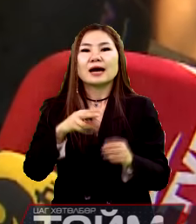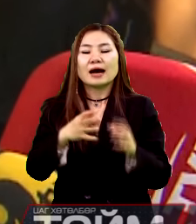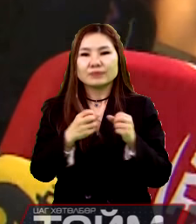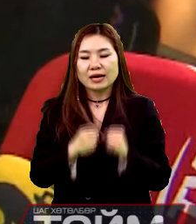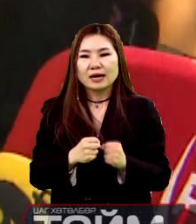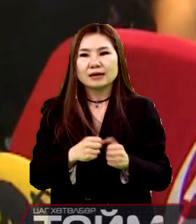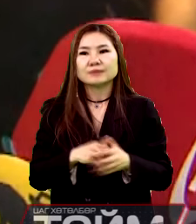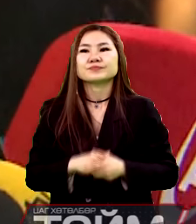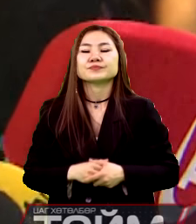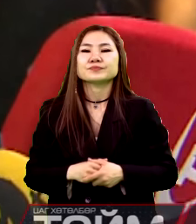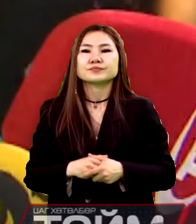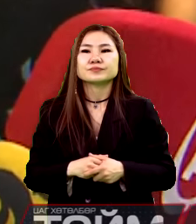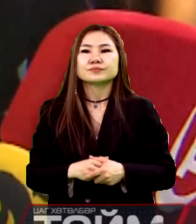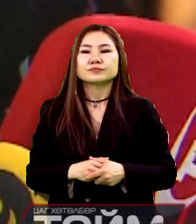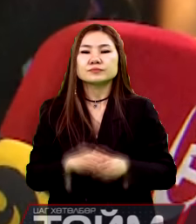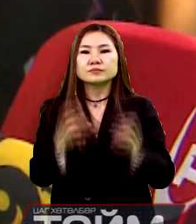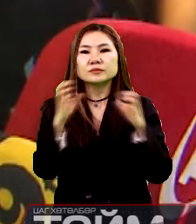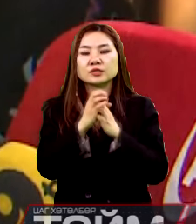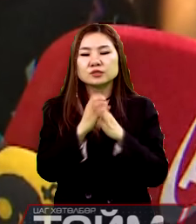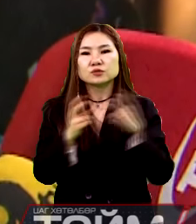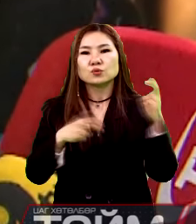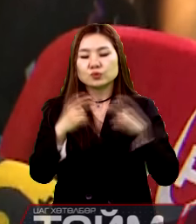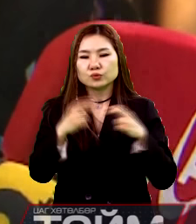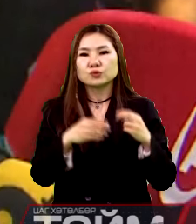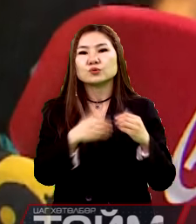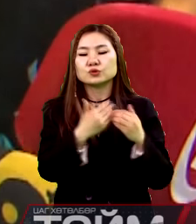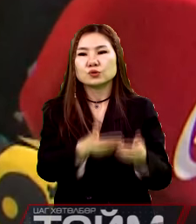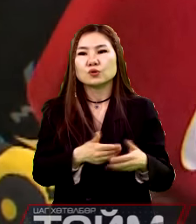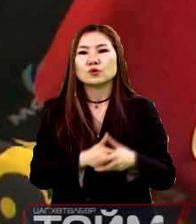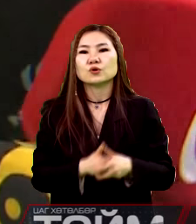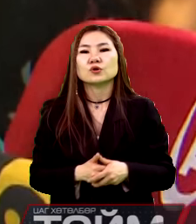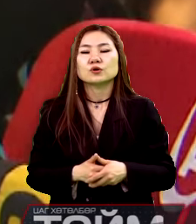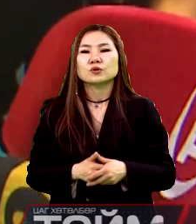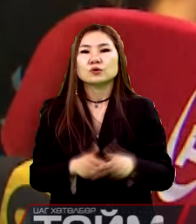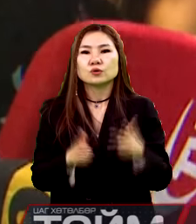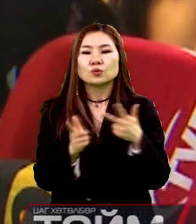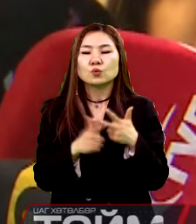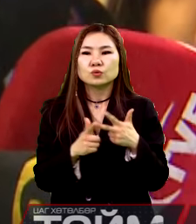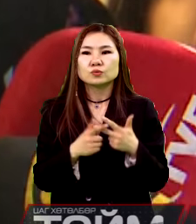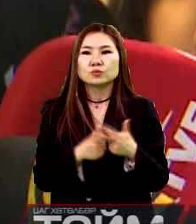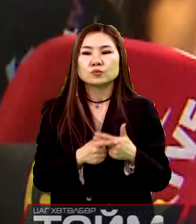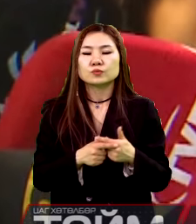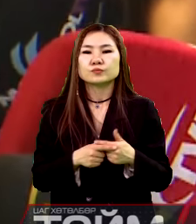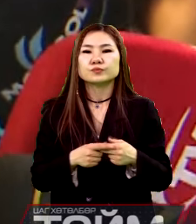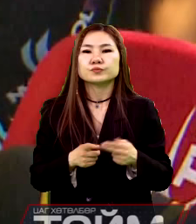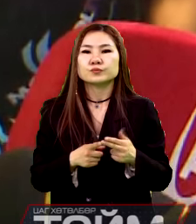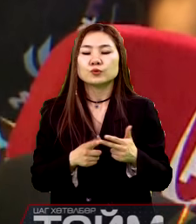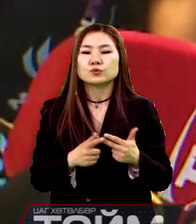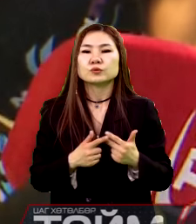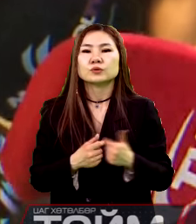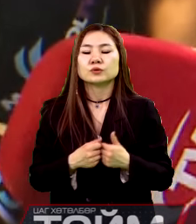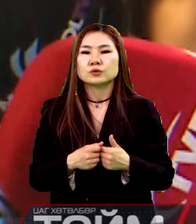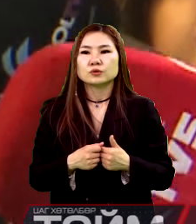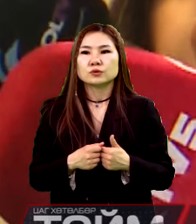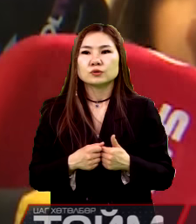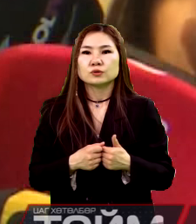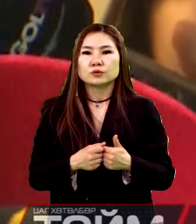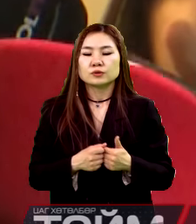бол өнөөдрийн засгийн газрын хуралдаанаас Эрдэнэт үйлдвэрт бол өглөө. За гурав дахь зүйл нь юу вэ гэхээр түрүүн би